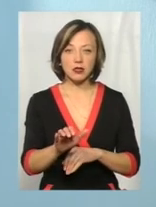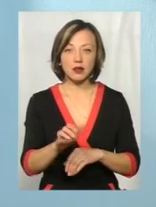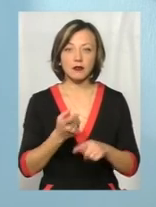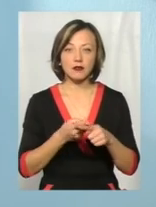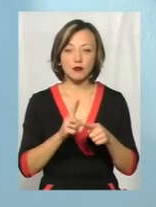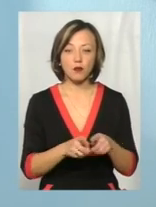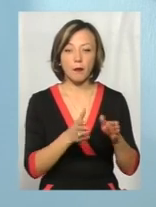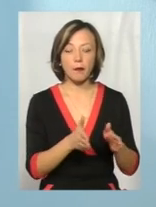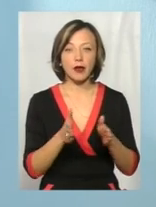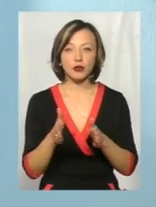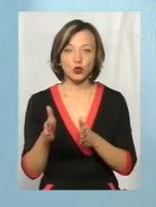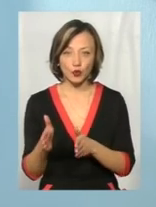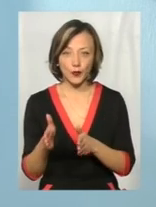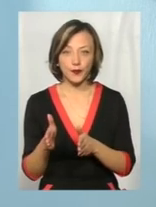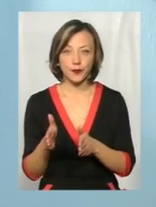цю мережу.